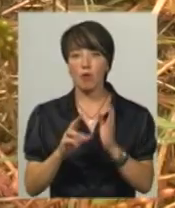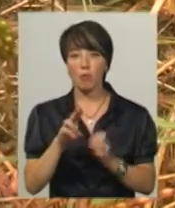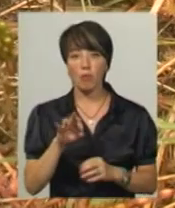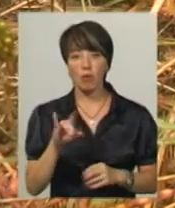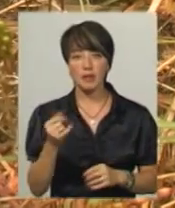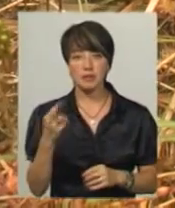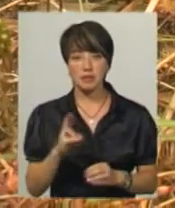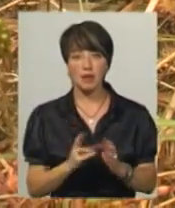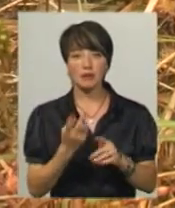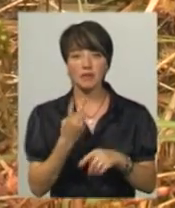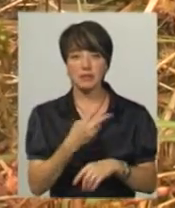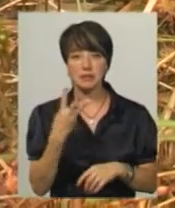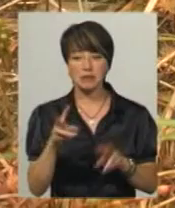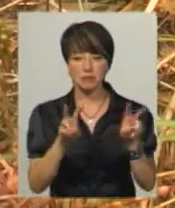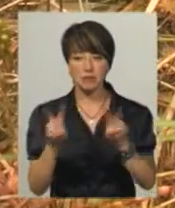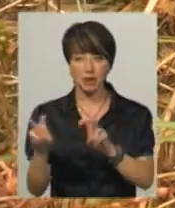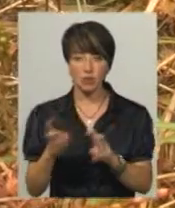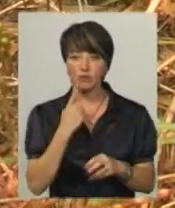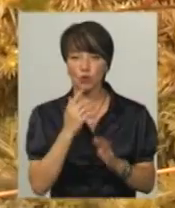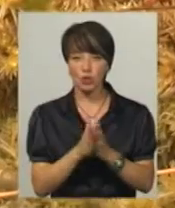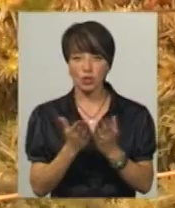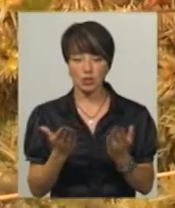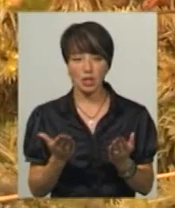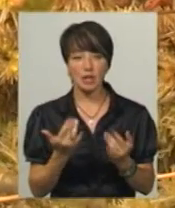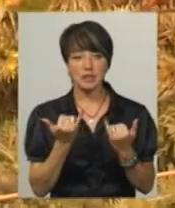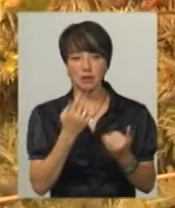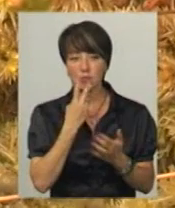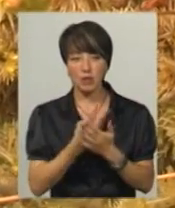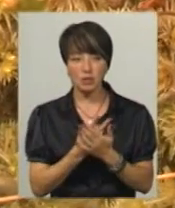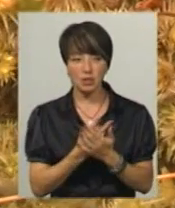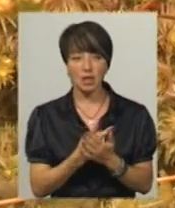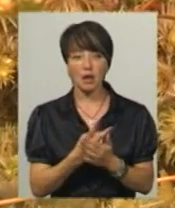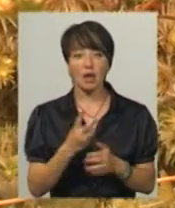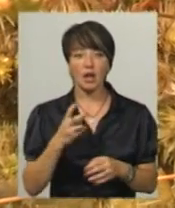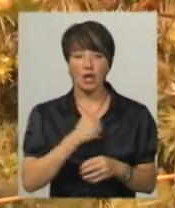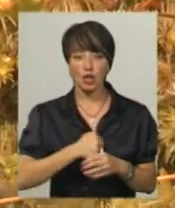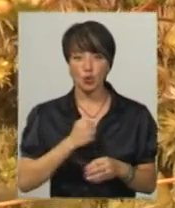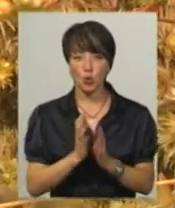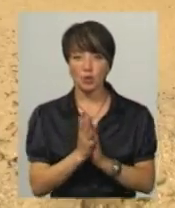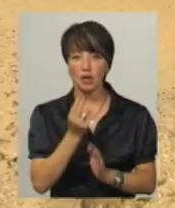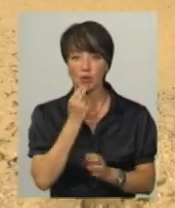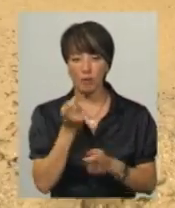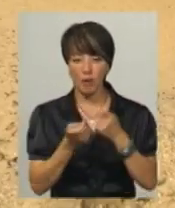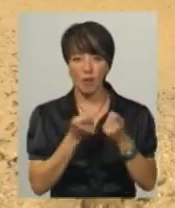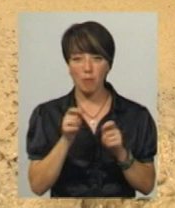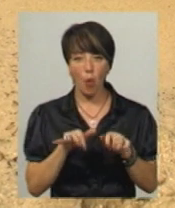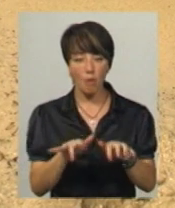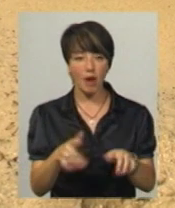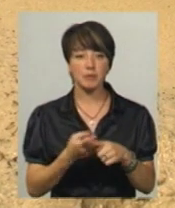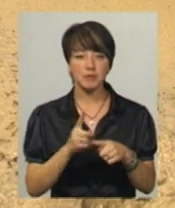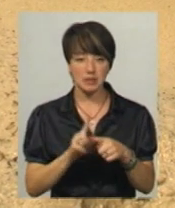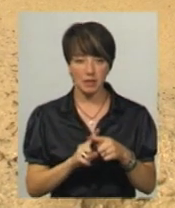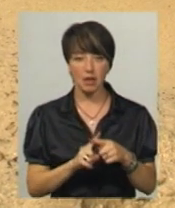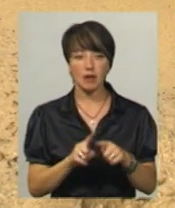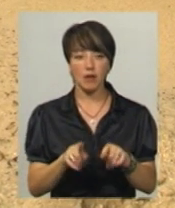ростуть 23 червонокнижні види рослин. Зараз ви бачите росичку круглолисту – хижу рослину, яка харчується дрібними комахами. І ця рослина,